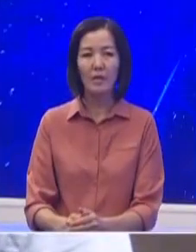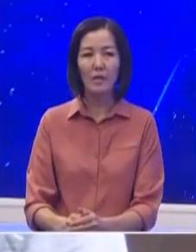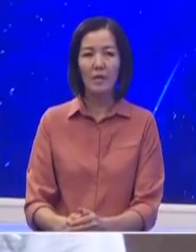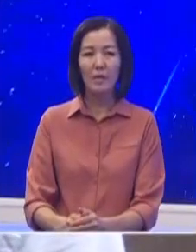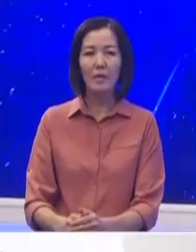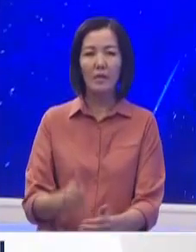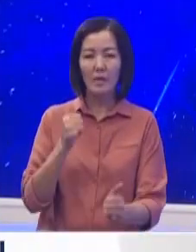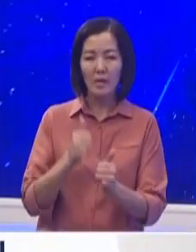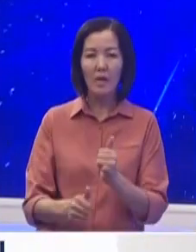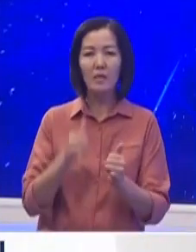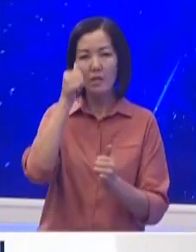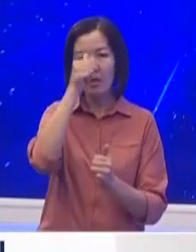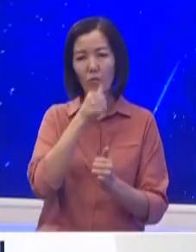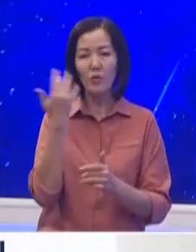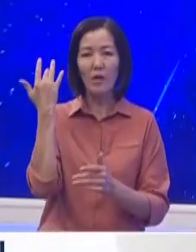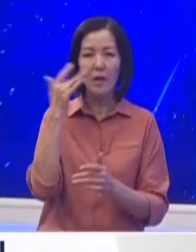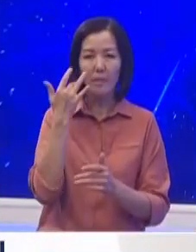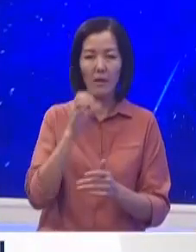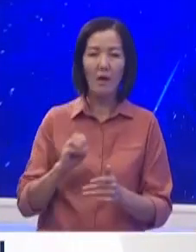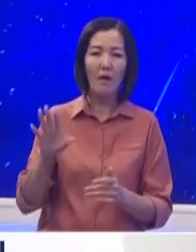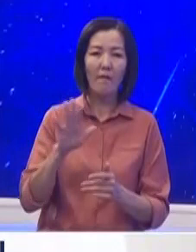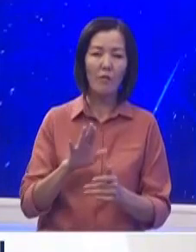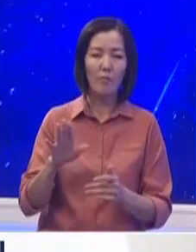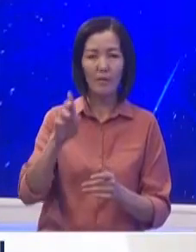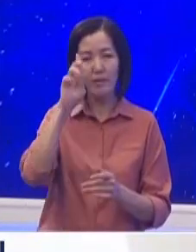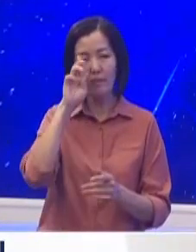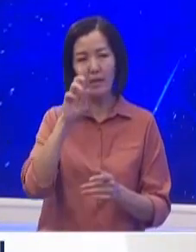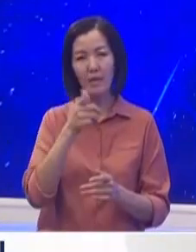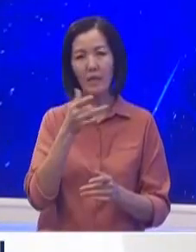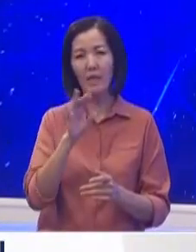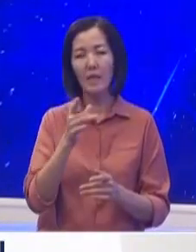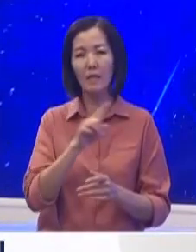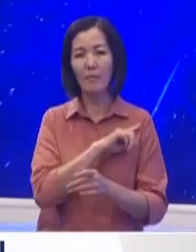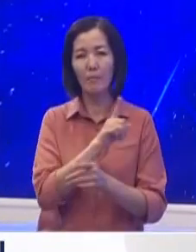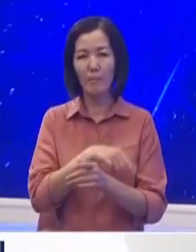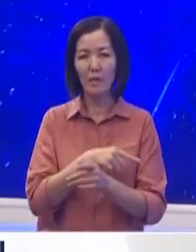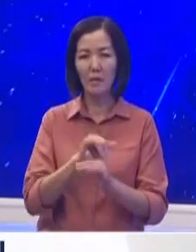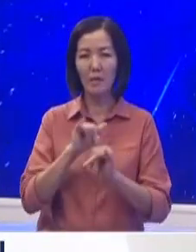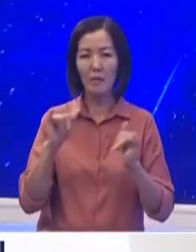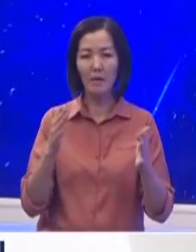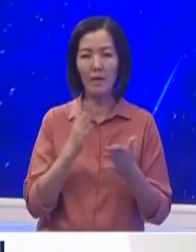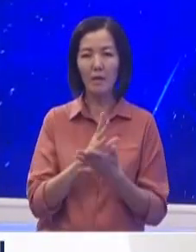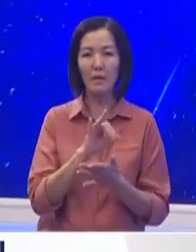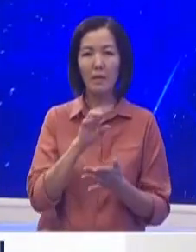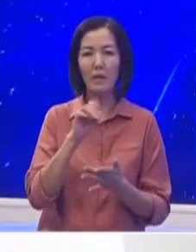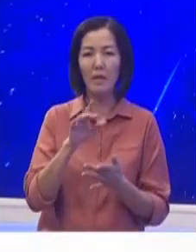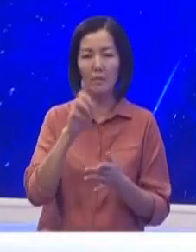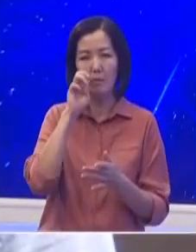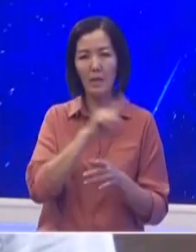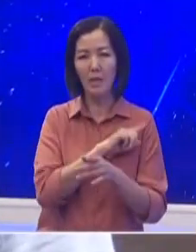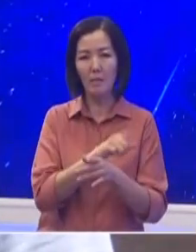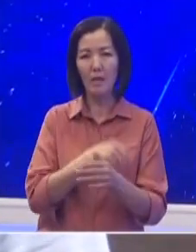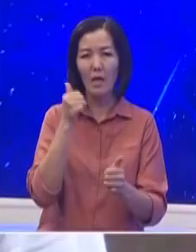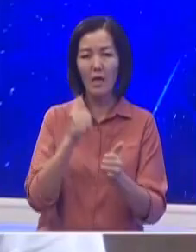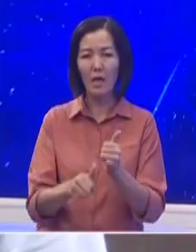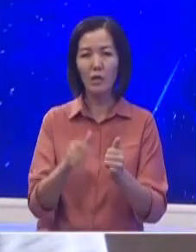қарсылас. Жаңа американдықтар бар, Европаның кез келген мемлекеті жаңа грек-рим күресінен мықты дамыған ғой. Иран мемлекеті мықты. Жылда Иран